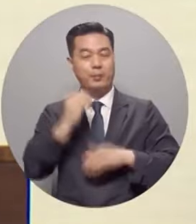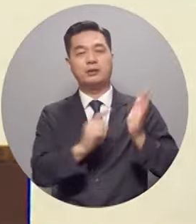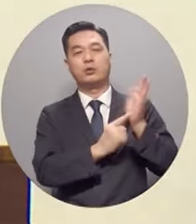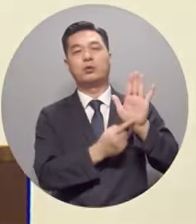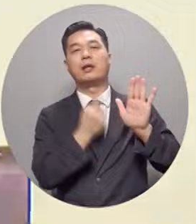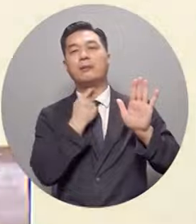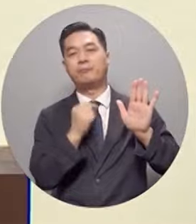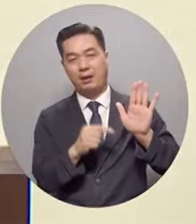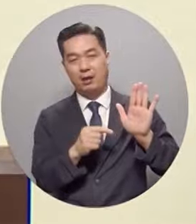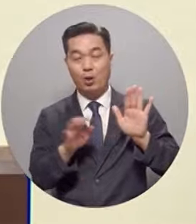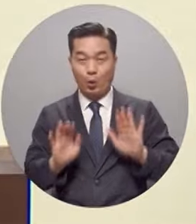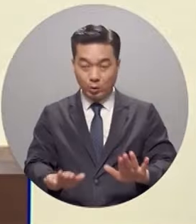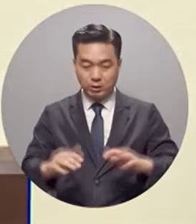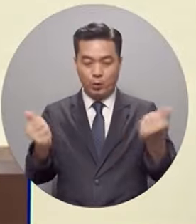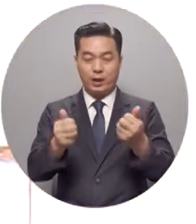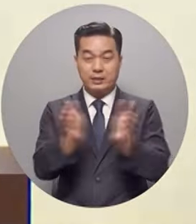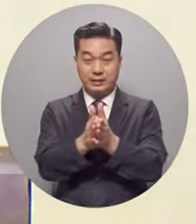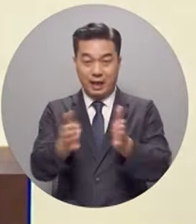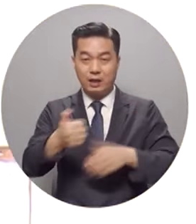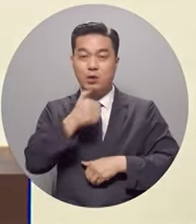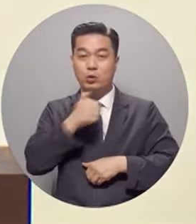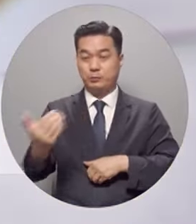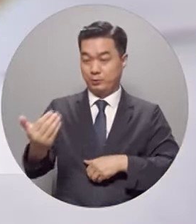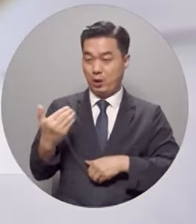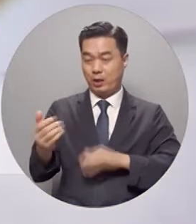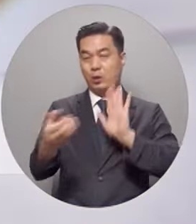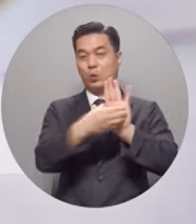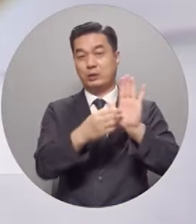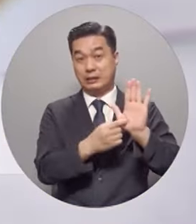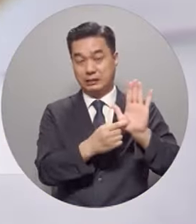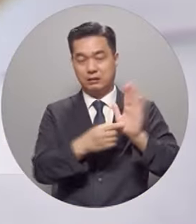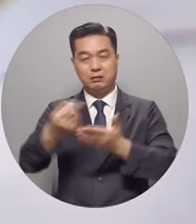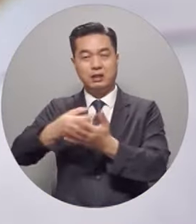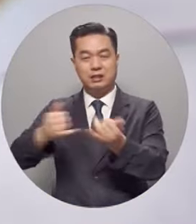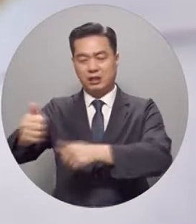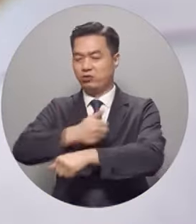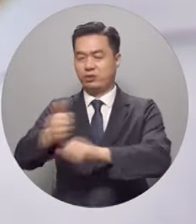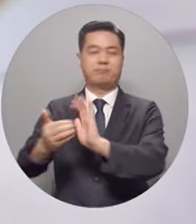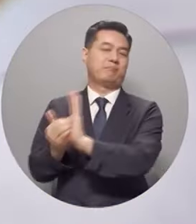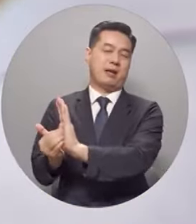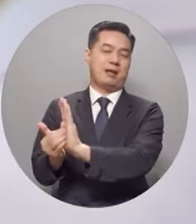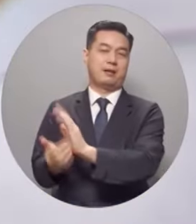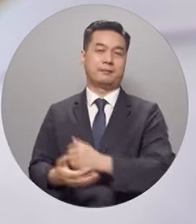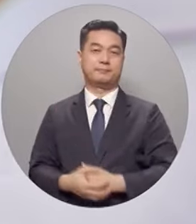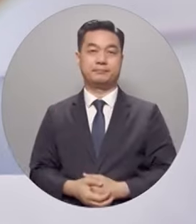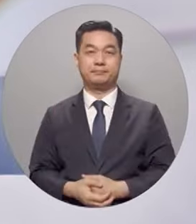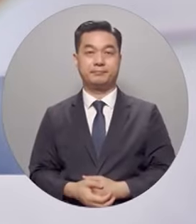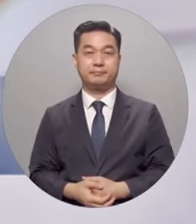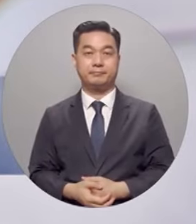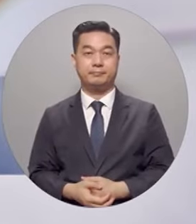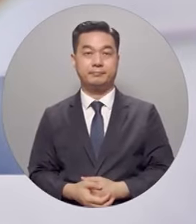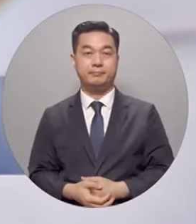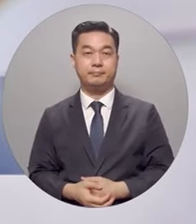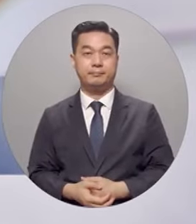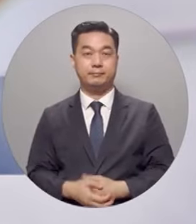공개해왔는데 오늘은 회의 시작 50분 전에 공지됐고 기자들의 출입도 막았습니다.